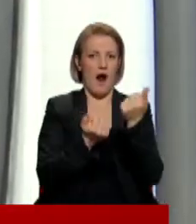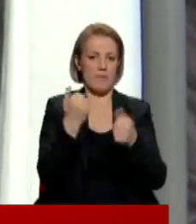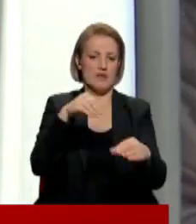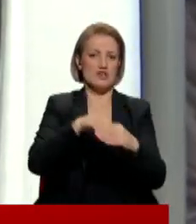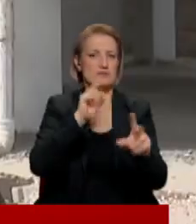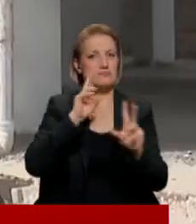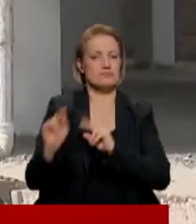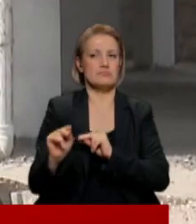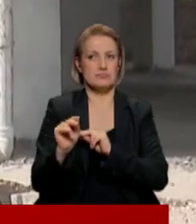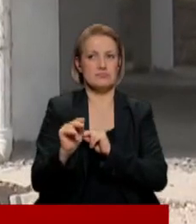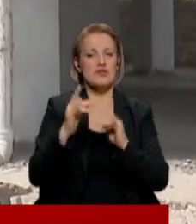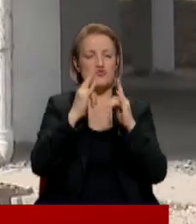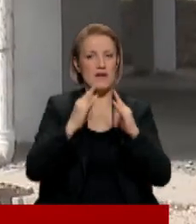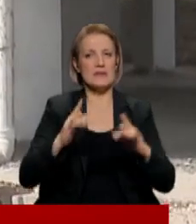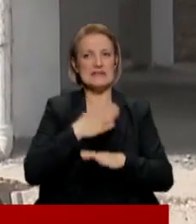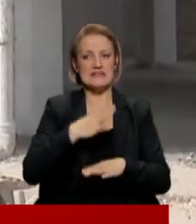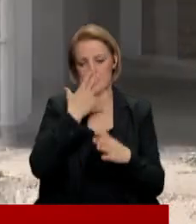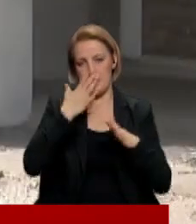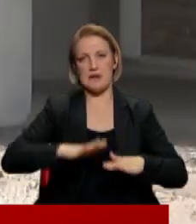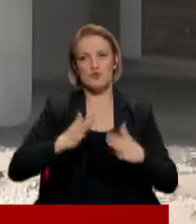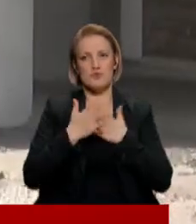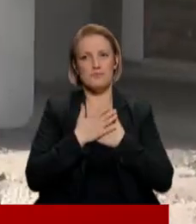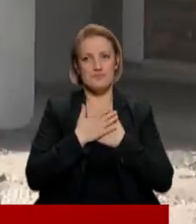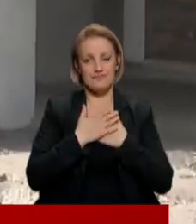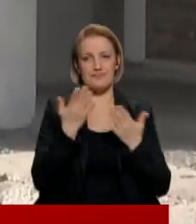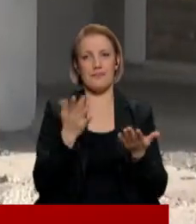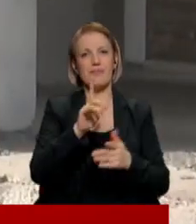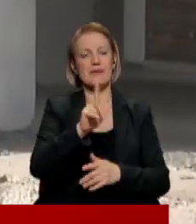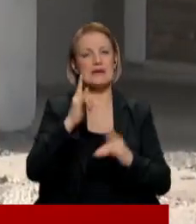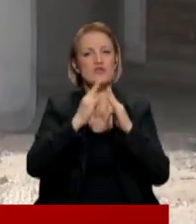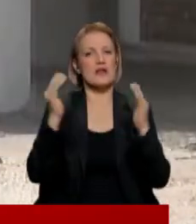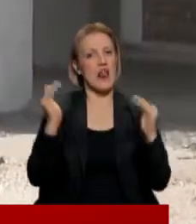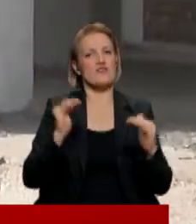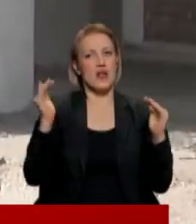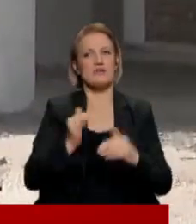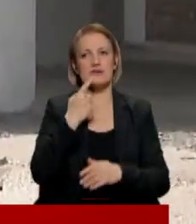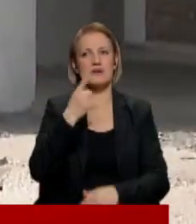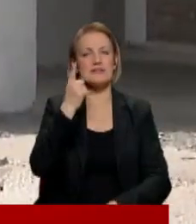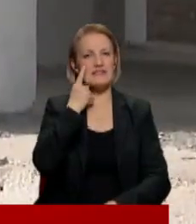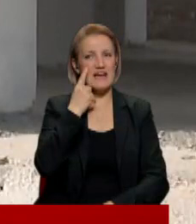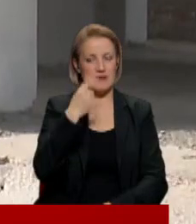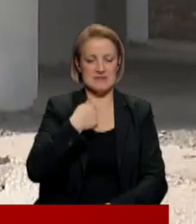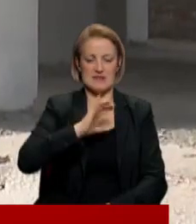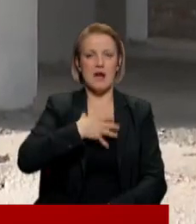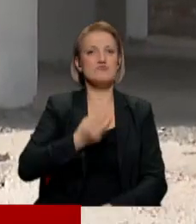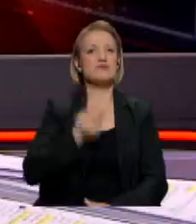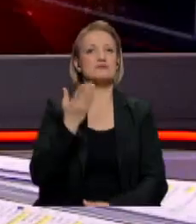arabasının içinde yatıyor. Çadır istedim. Çadırı bekliyorum. 22 gün oldu. Gelecek çadırın, gelecek diyorlar. Gelip de devlet bize sahip çıksın.